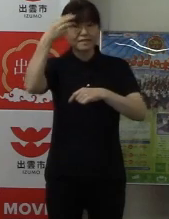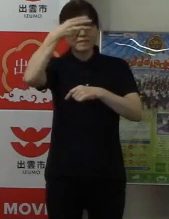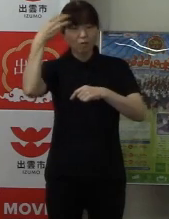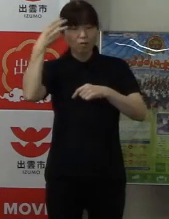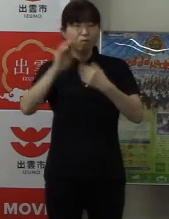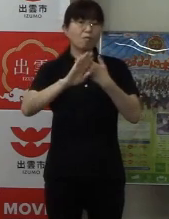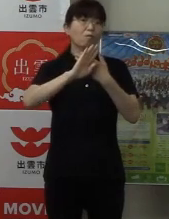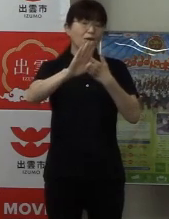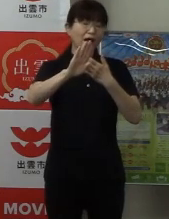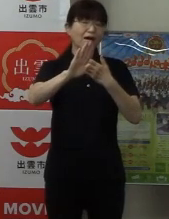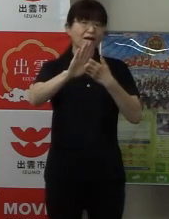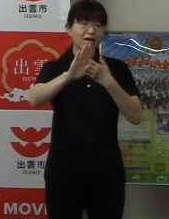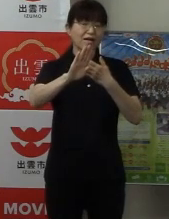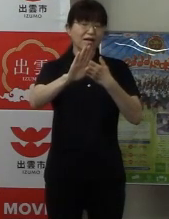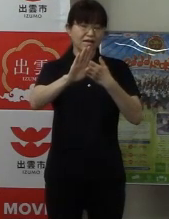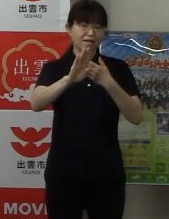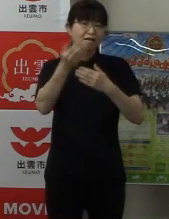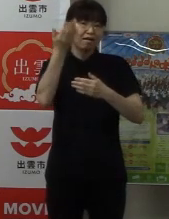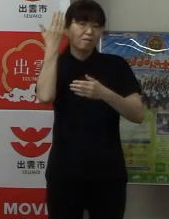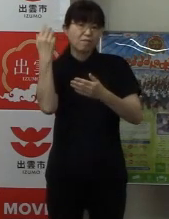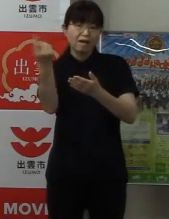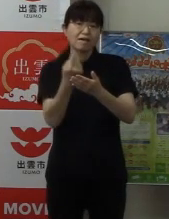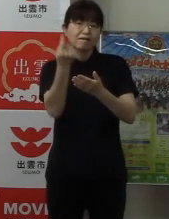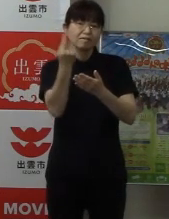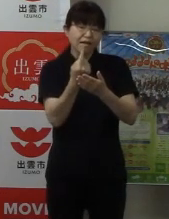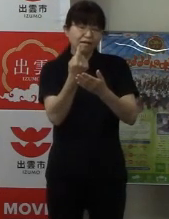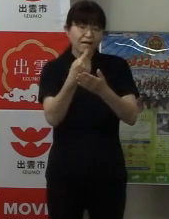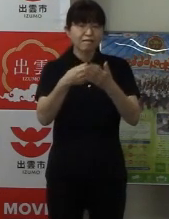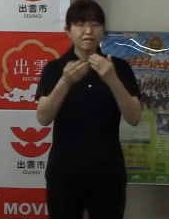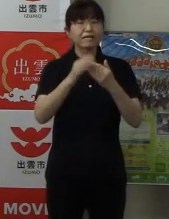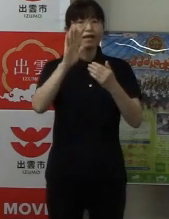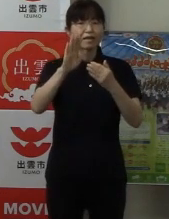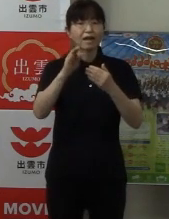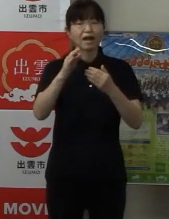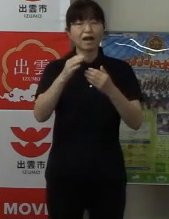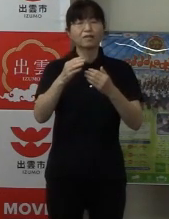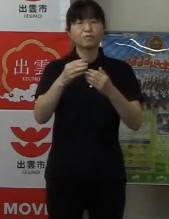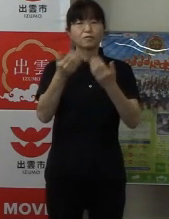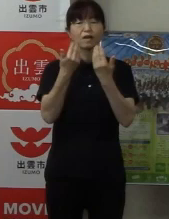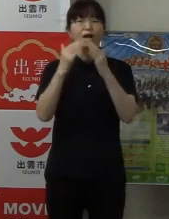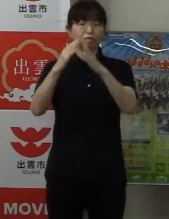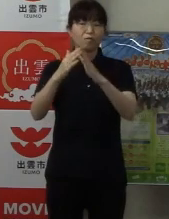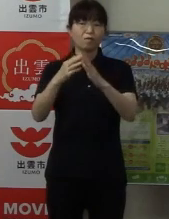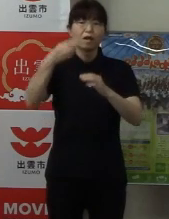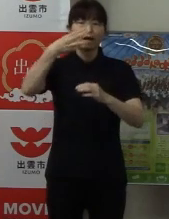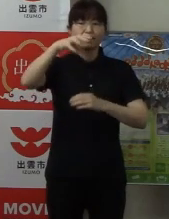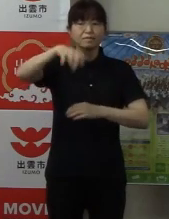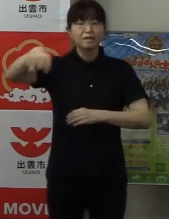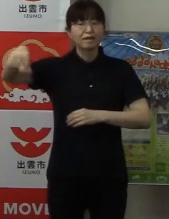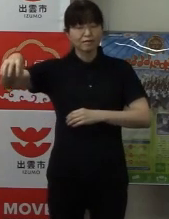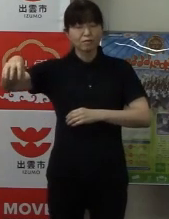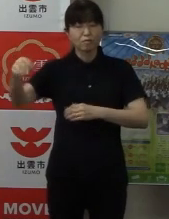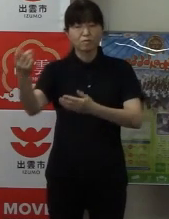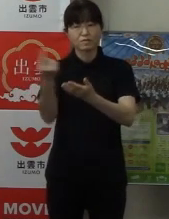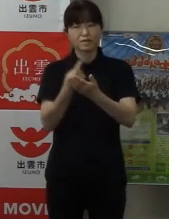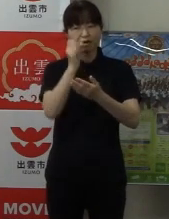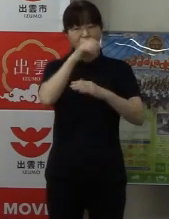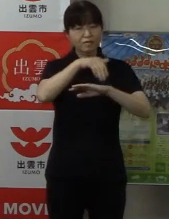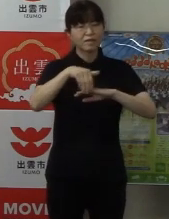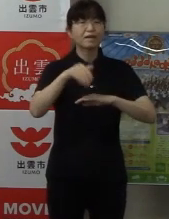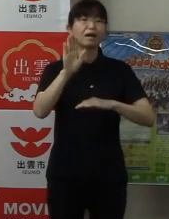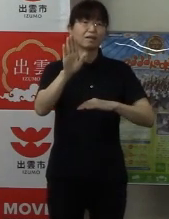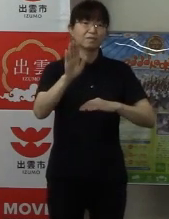過去に参加された高校も3校参加していただくことになっております。そしてです